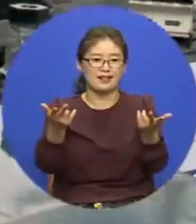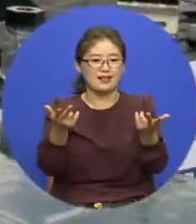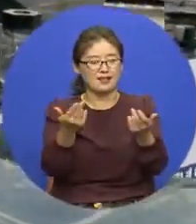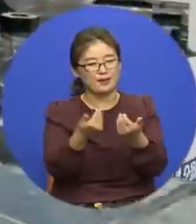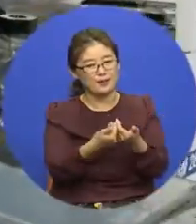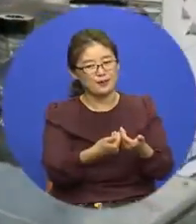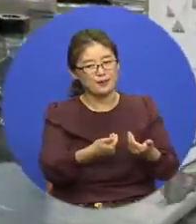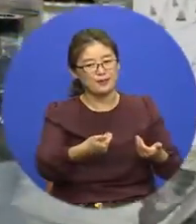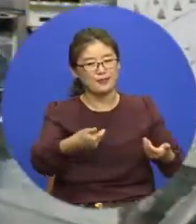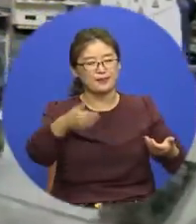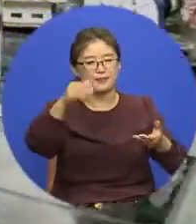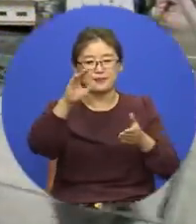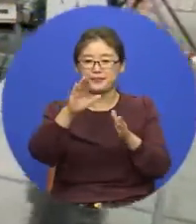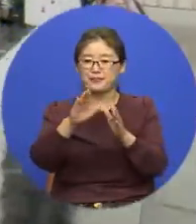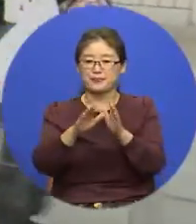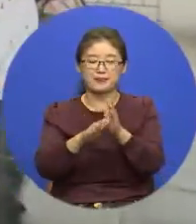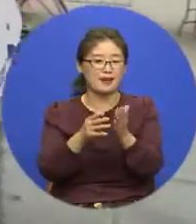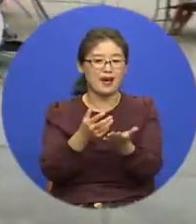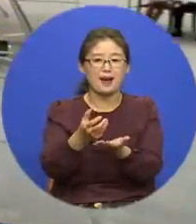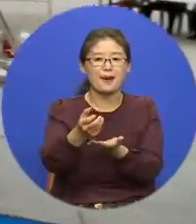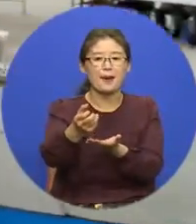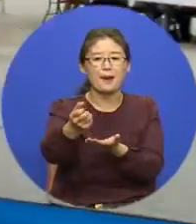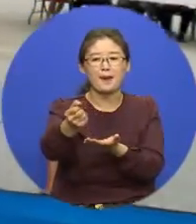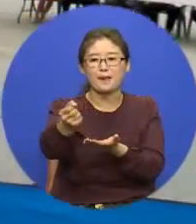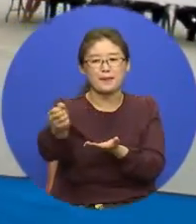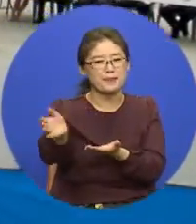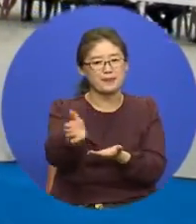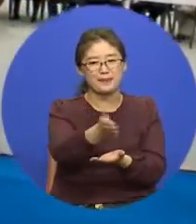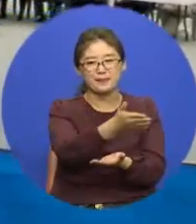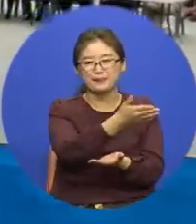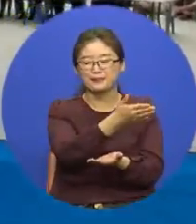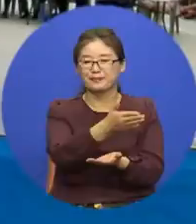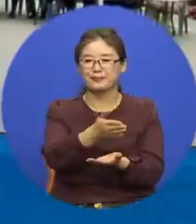떠날 땐 빈손이라네